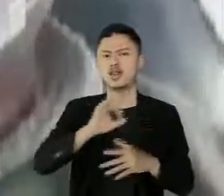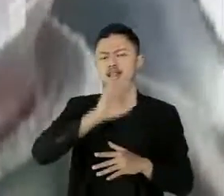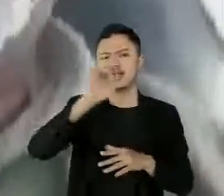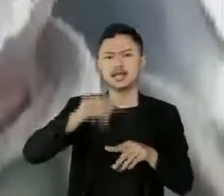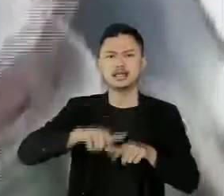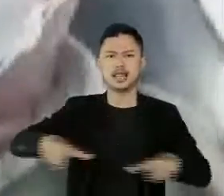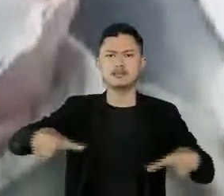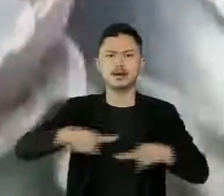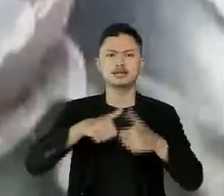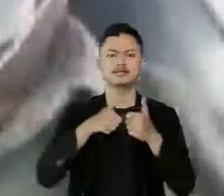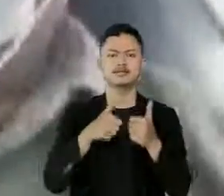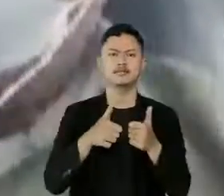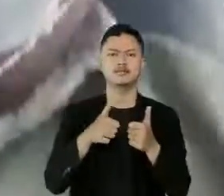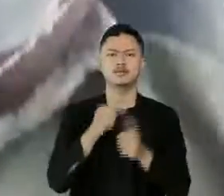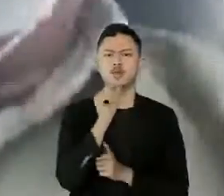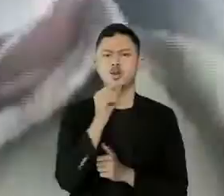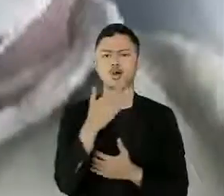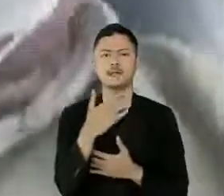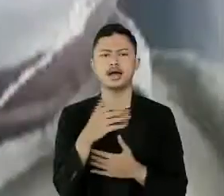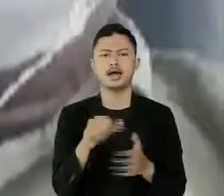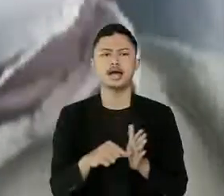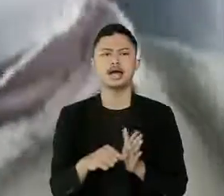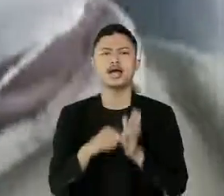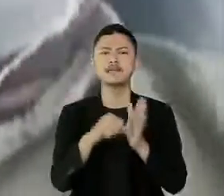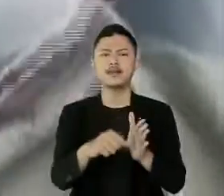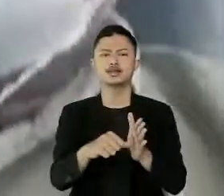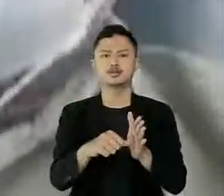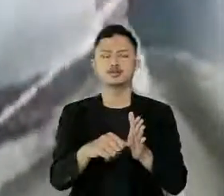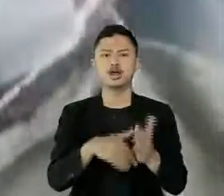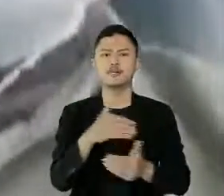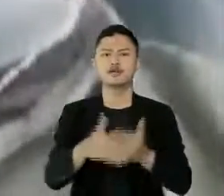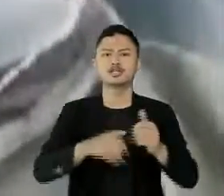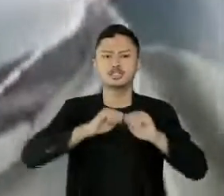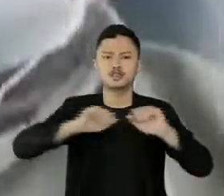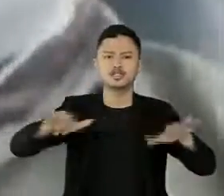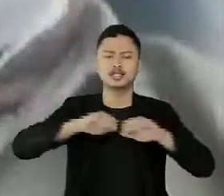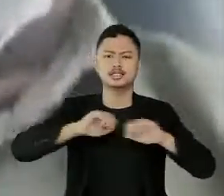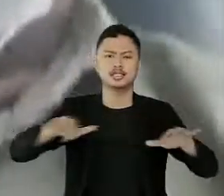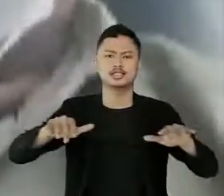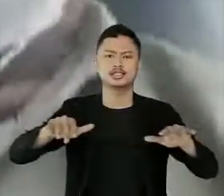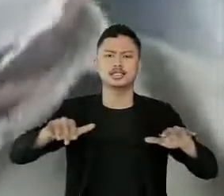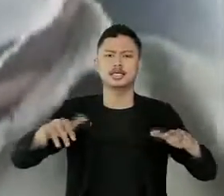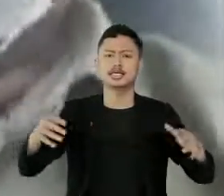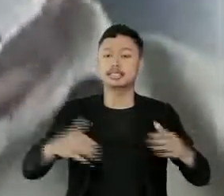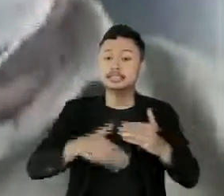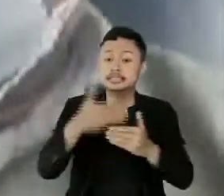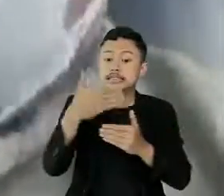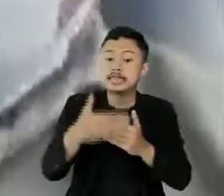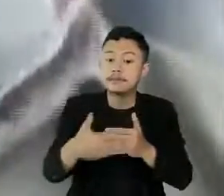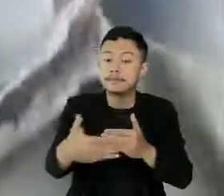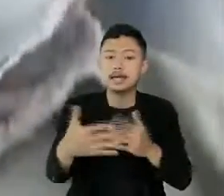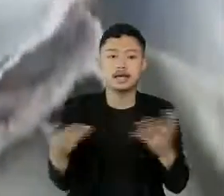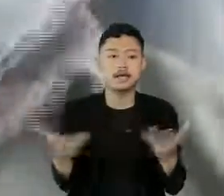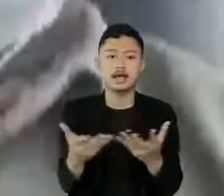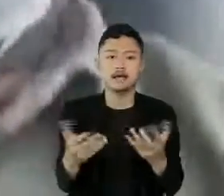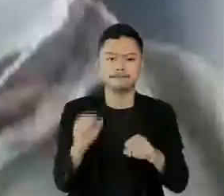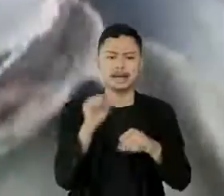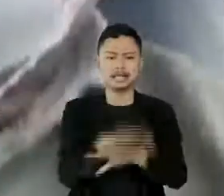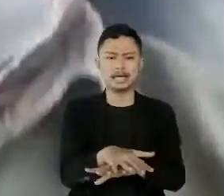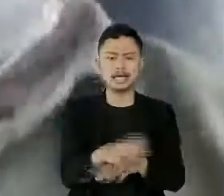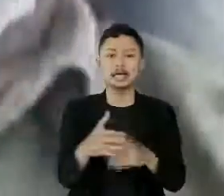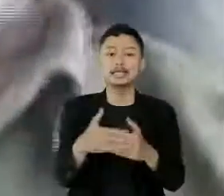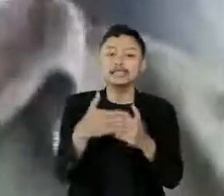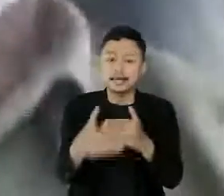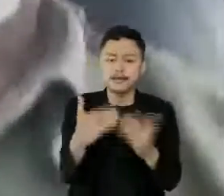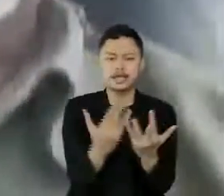lapangan untuk membantu penyaluran sosialisasi sampai ke implementasi vaksinasi sampai